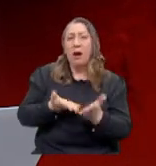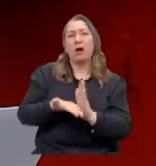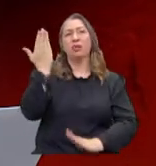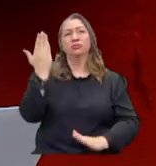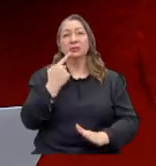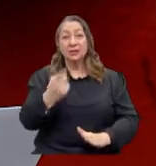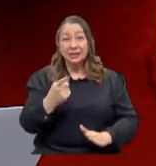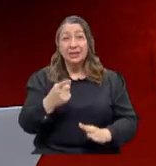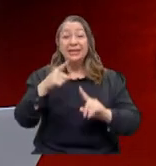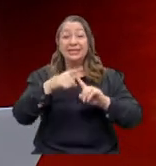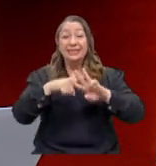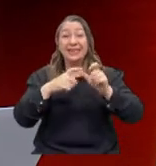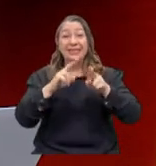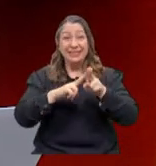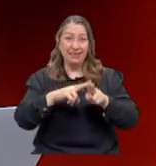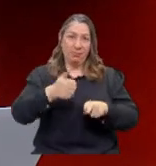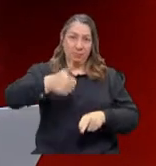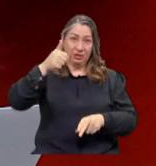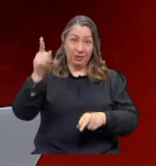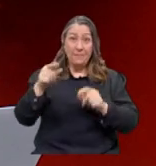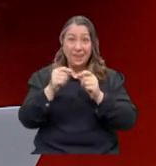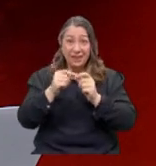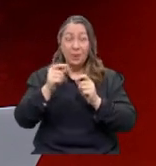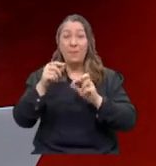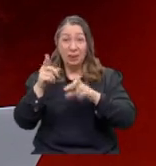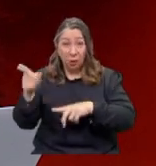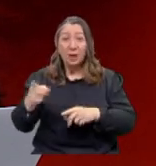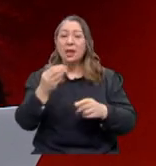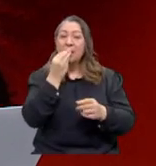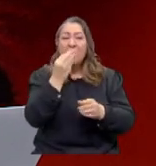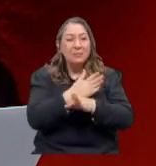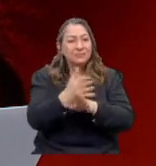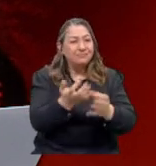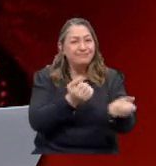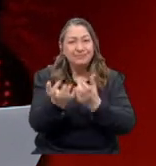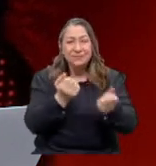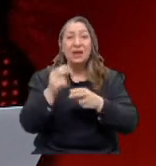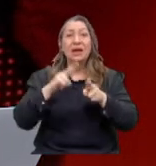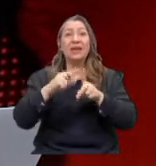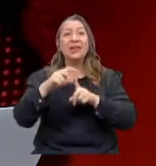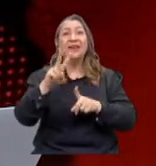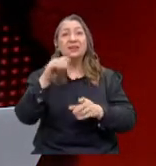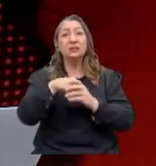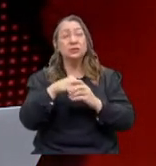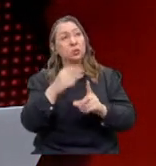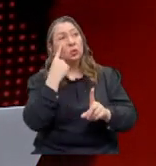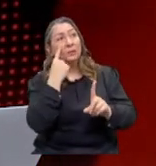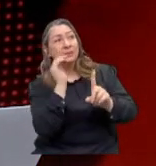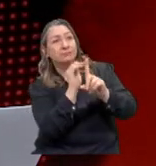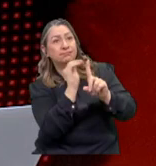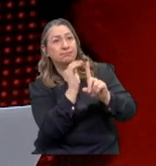dedi. TESK Başkanı Bendevi Palandöken ise gıda ürünlerinden alınan KDV için hükümete